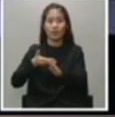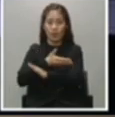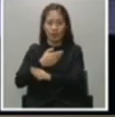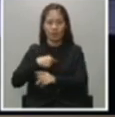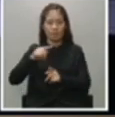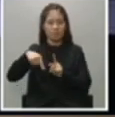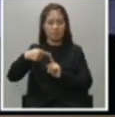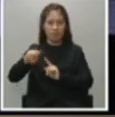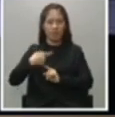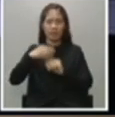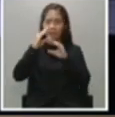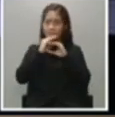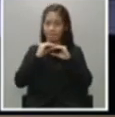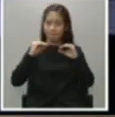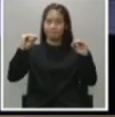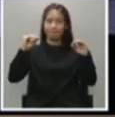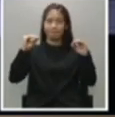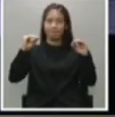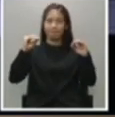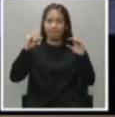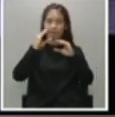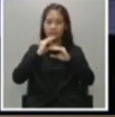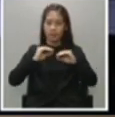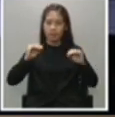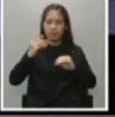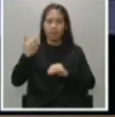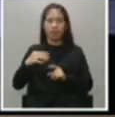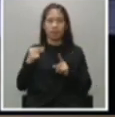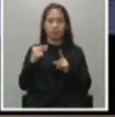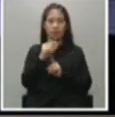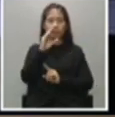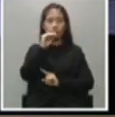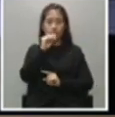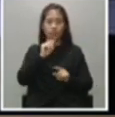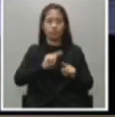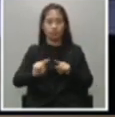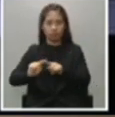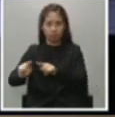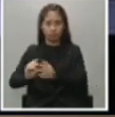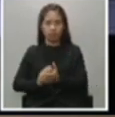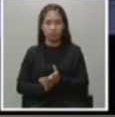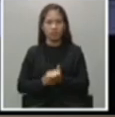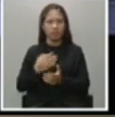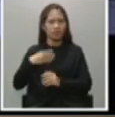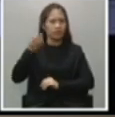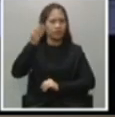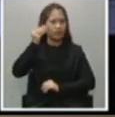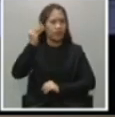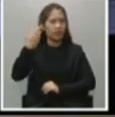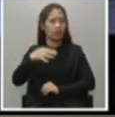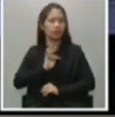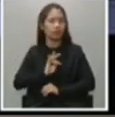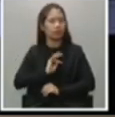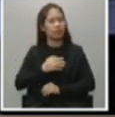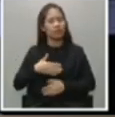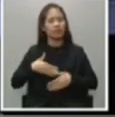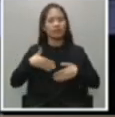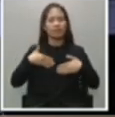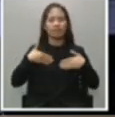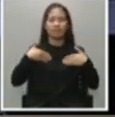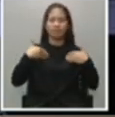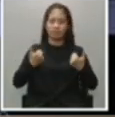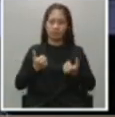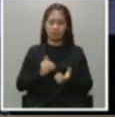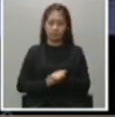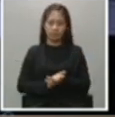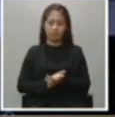อยยิ้มนะรอยยิ้มแล้วก็คำพูดที่ฟังดูแล้วก็น่าชื่นใจน